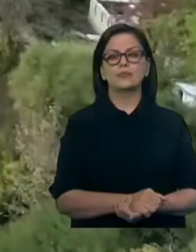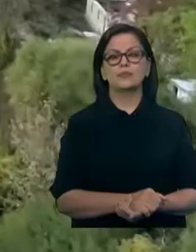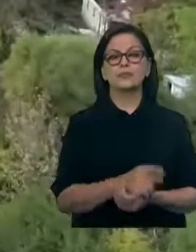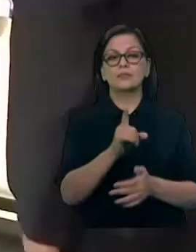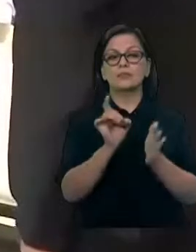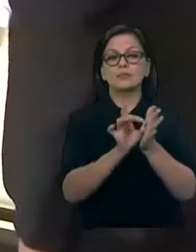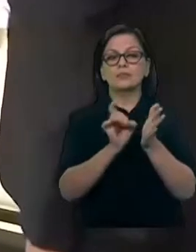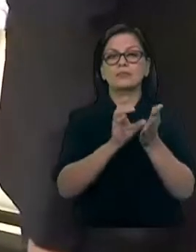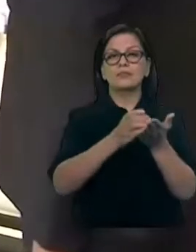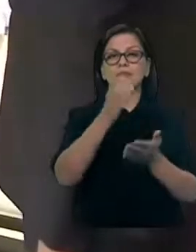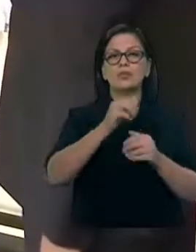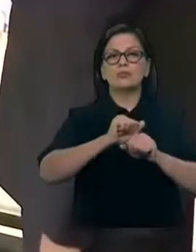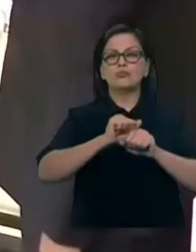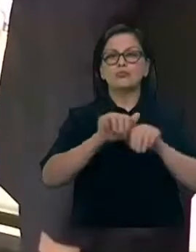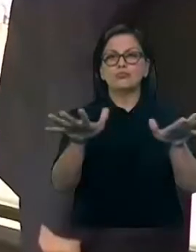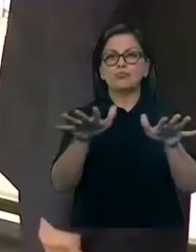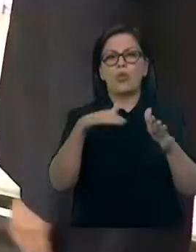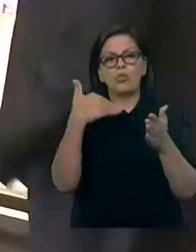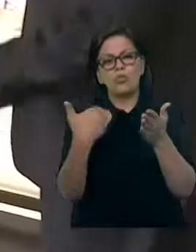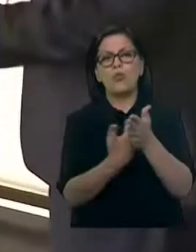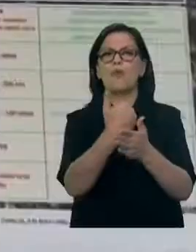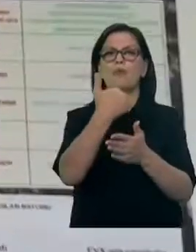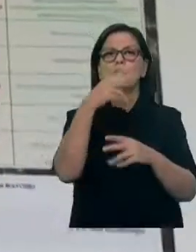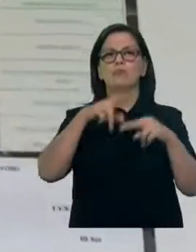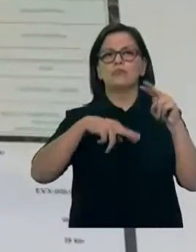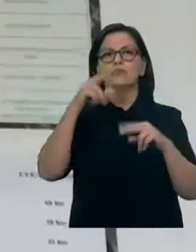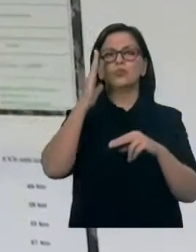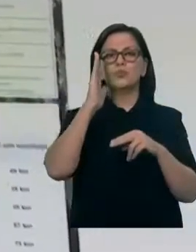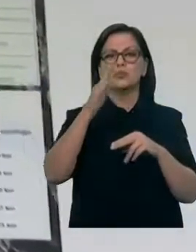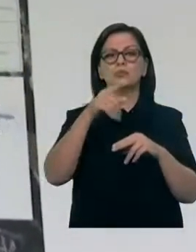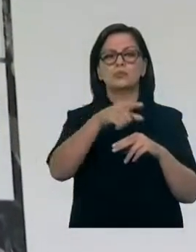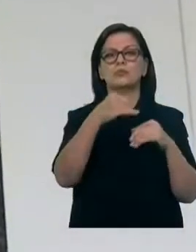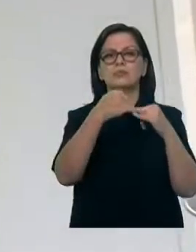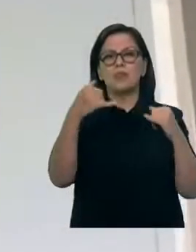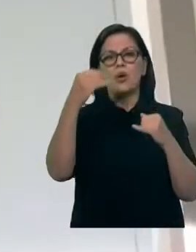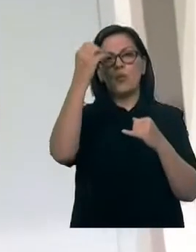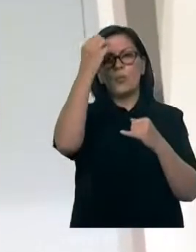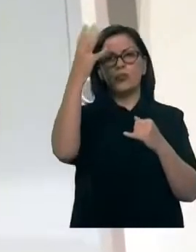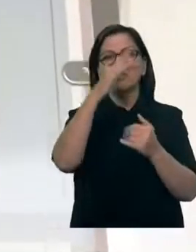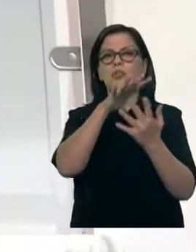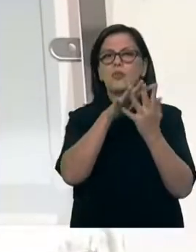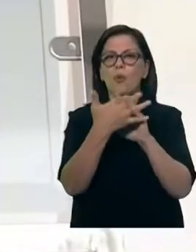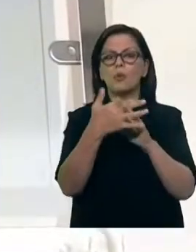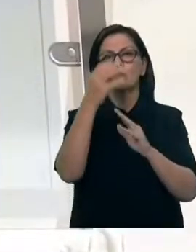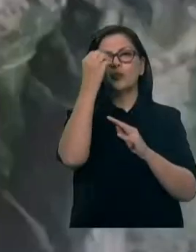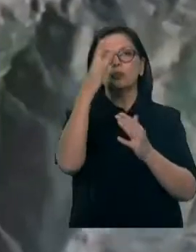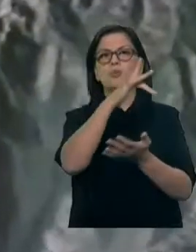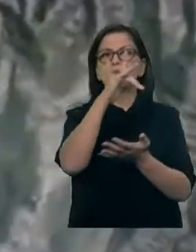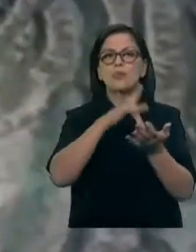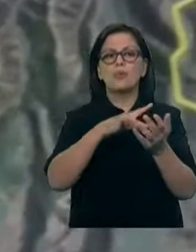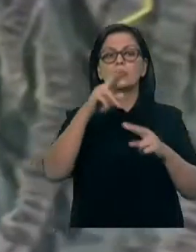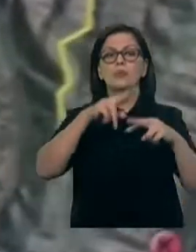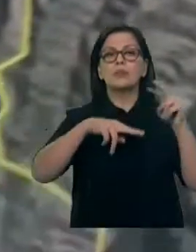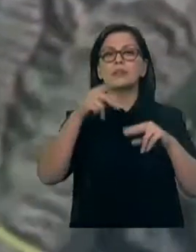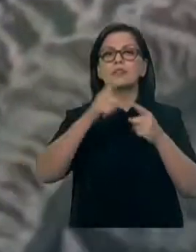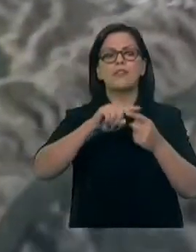Yarımstansiyada elektrik veriliş xətti tamamilə yenidən qurulacaq. Elektrik şəbəkəsində ağıllı şəhər, ağıllı kənd layihələrinin infrastrukturu üçün